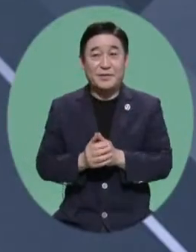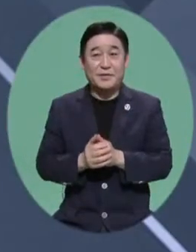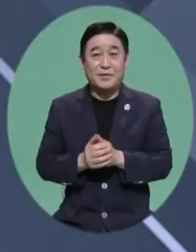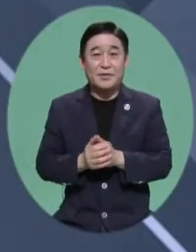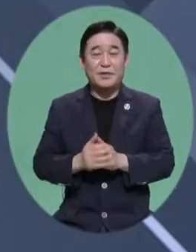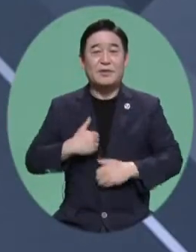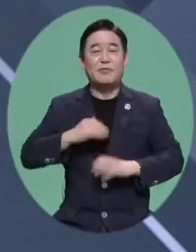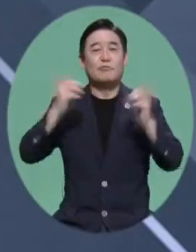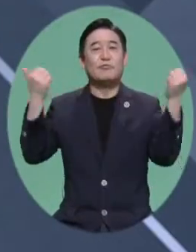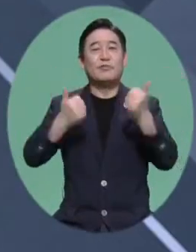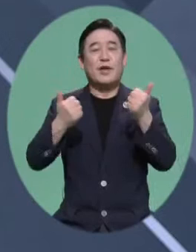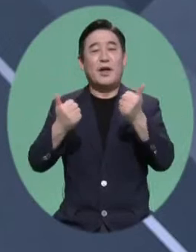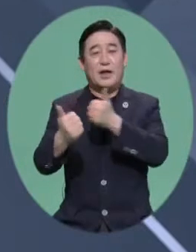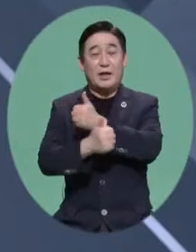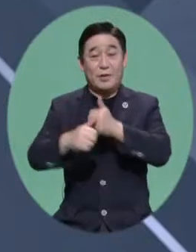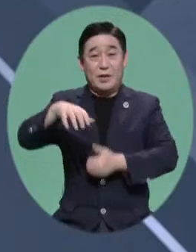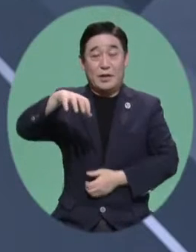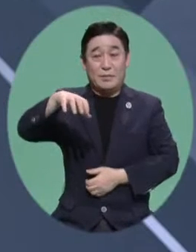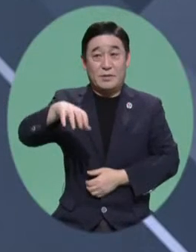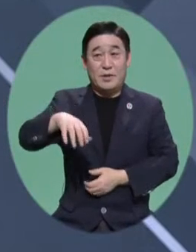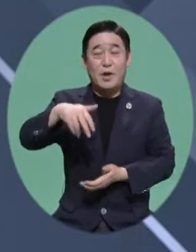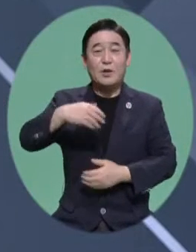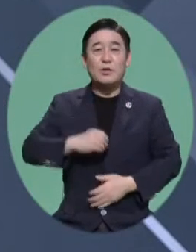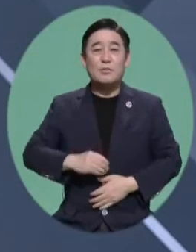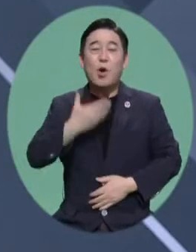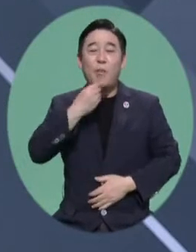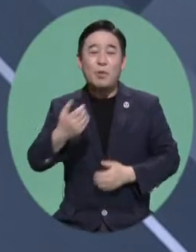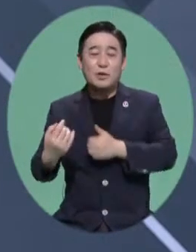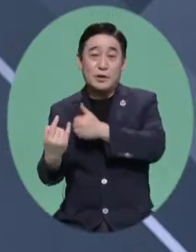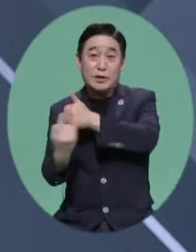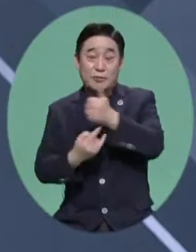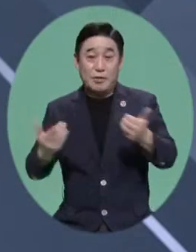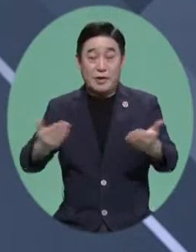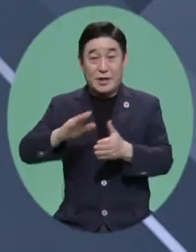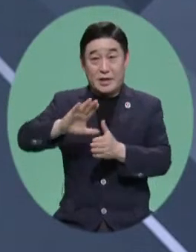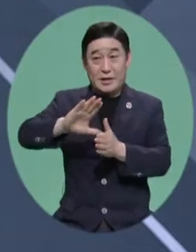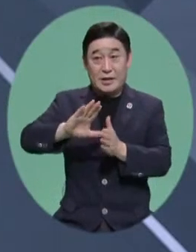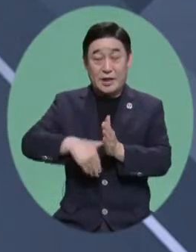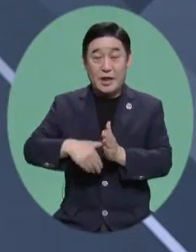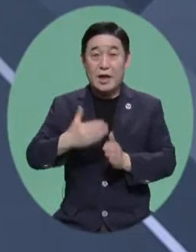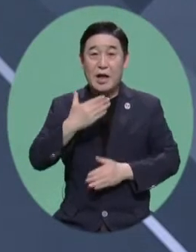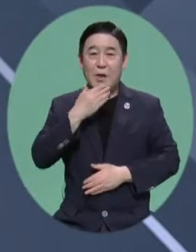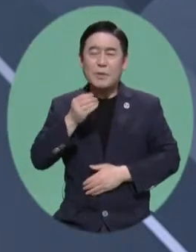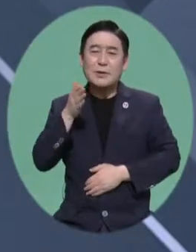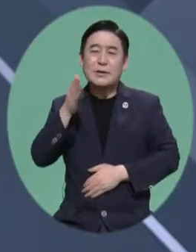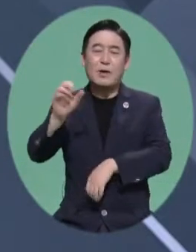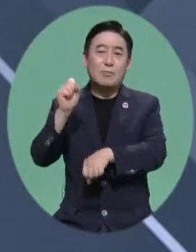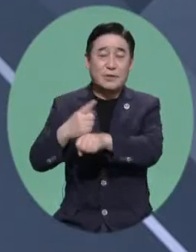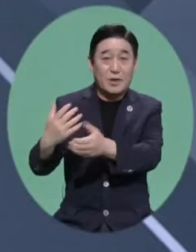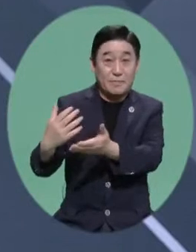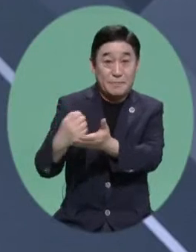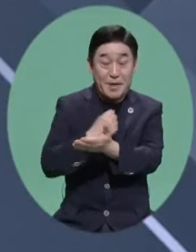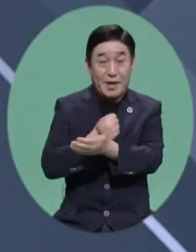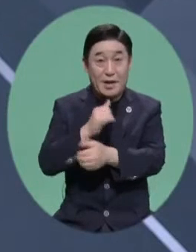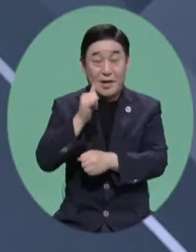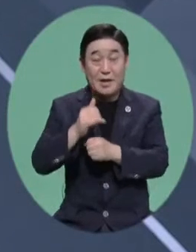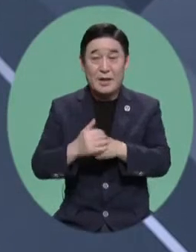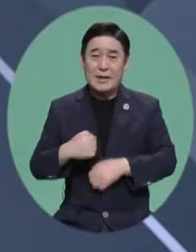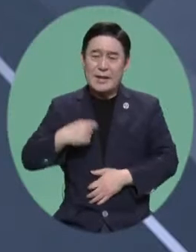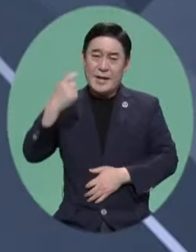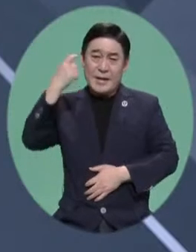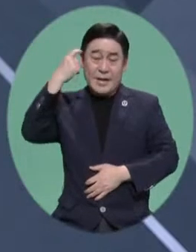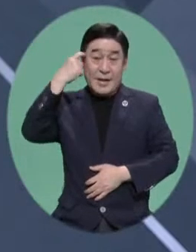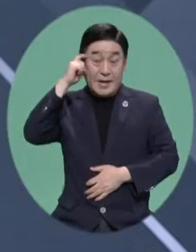저는 국회의원으로서 복음 복지 위원으로 이라면서 복지에 대한 전문성을 쌓았습니다 제가